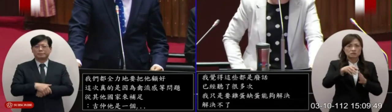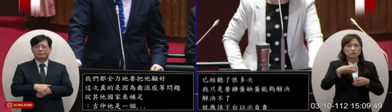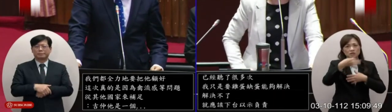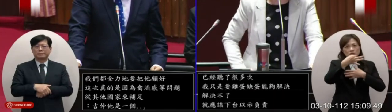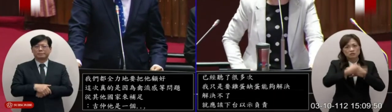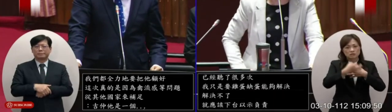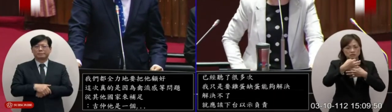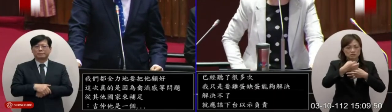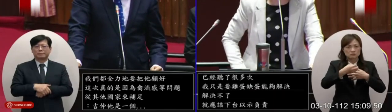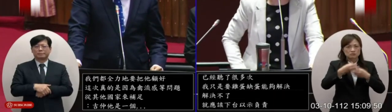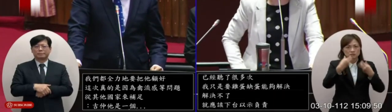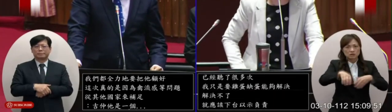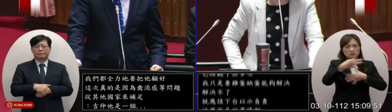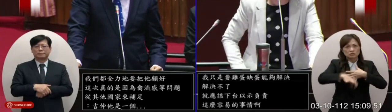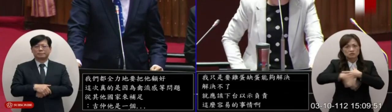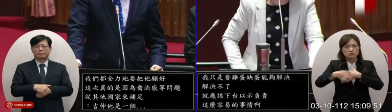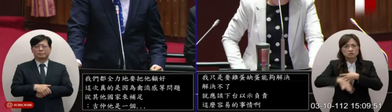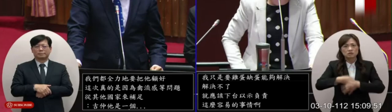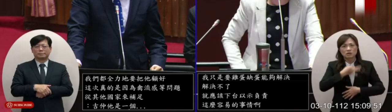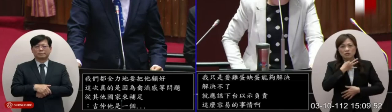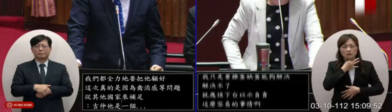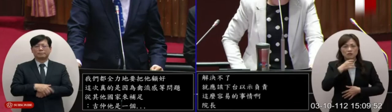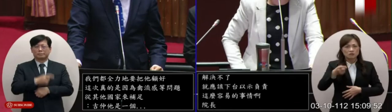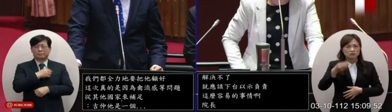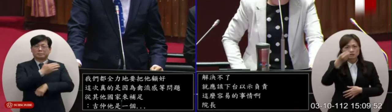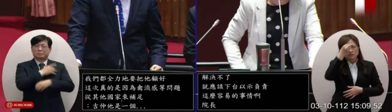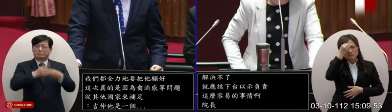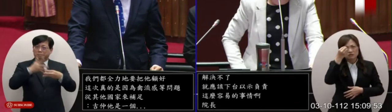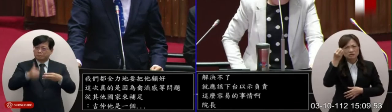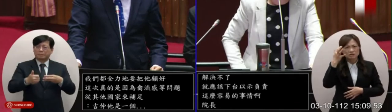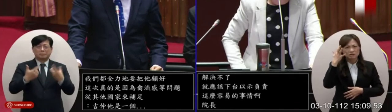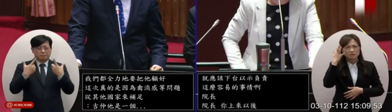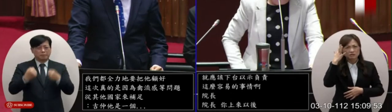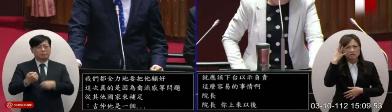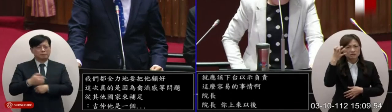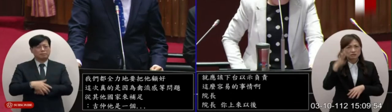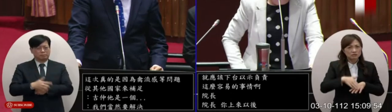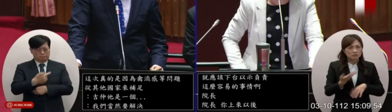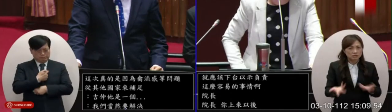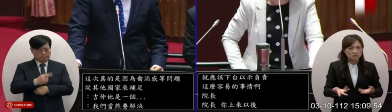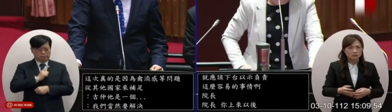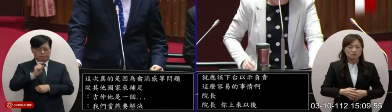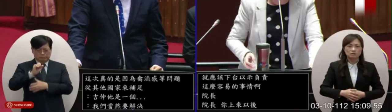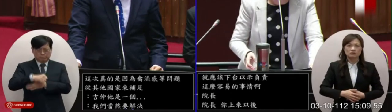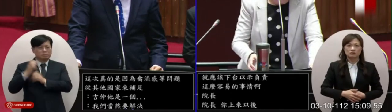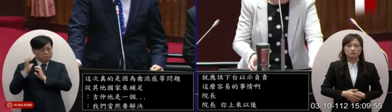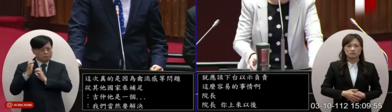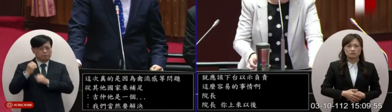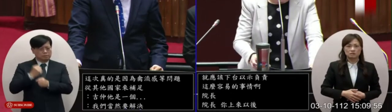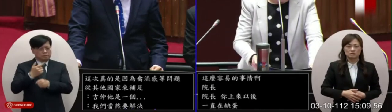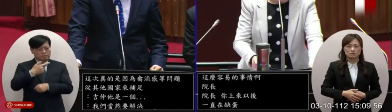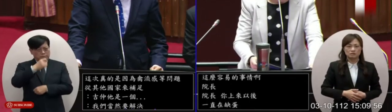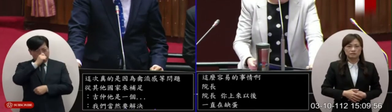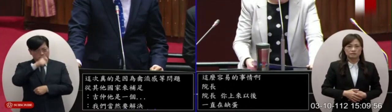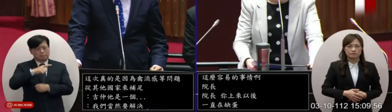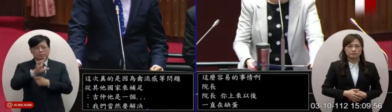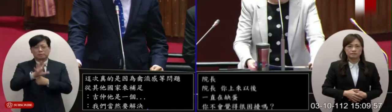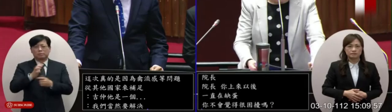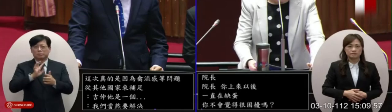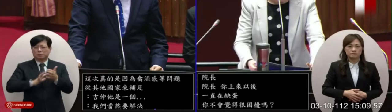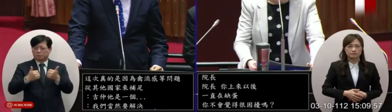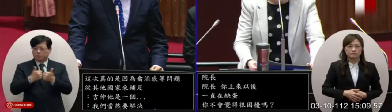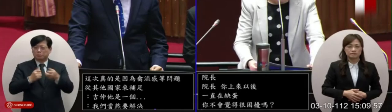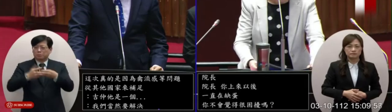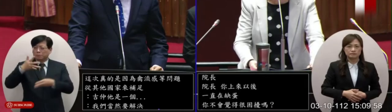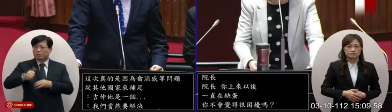蛋，你不会觉得很困扰吗？ 吉仲他是一个很有承担而且做得很好的农委会主委，